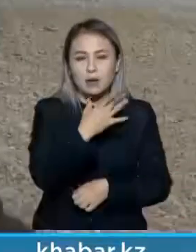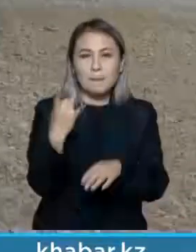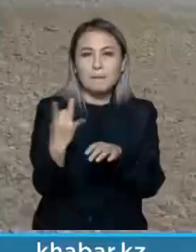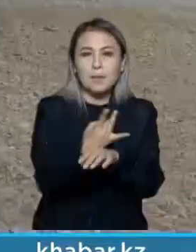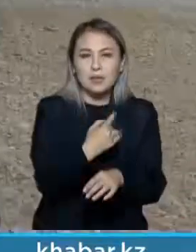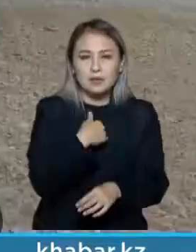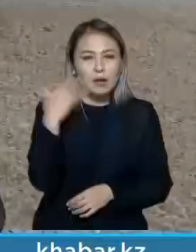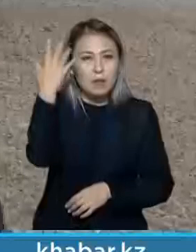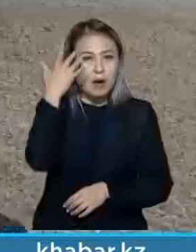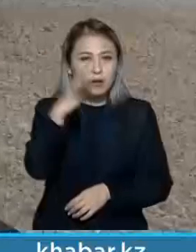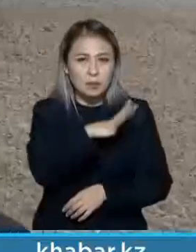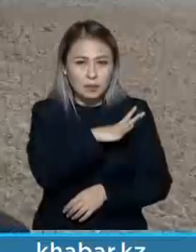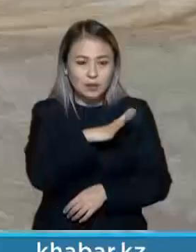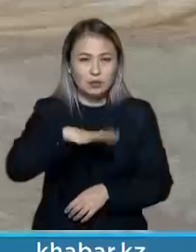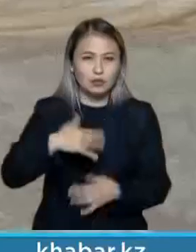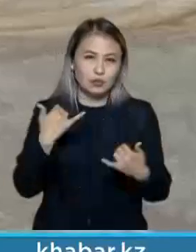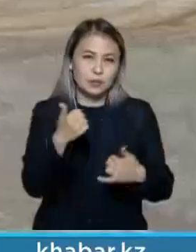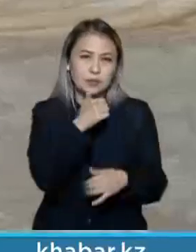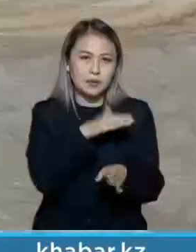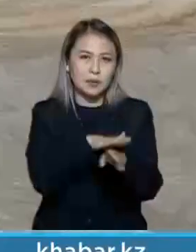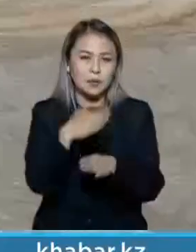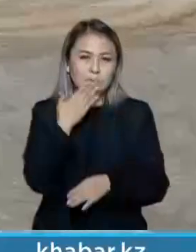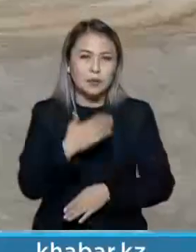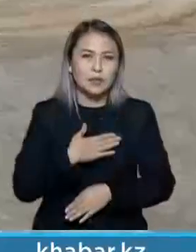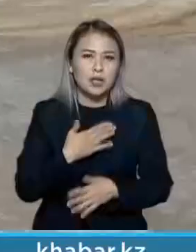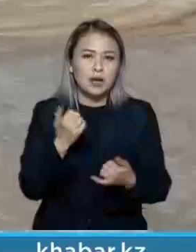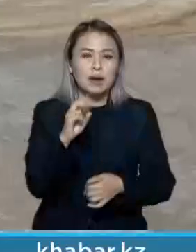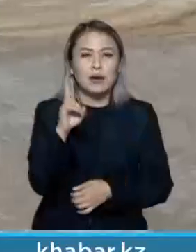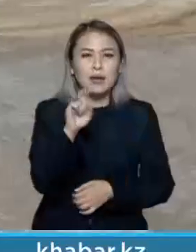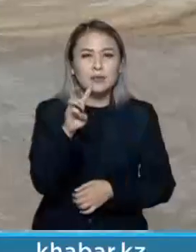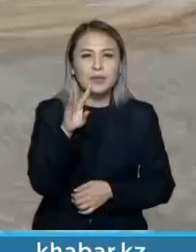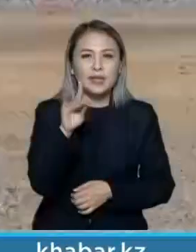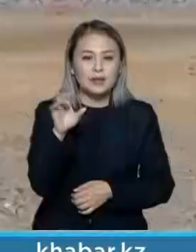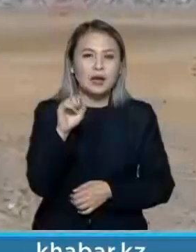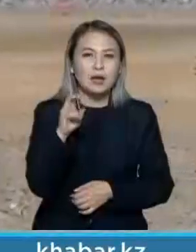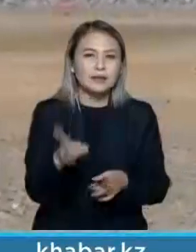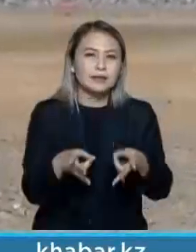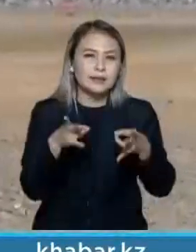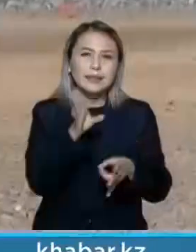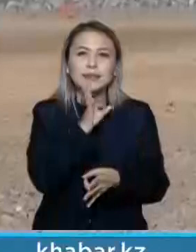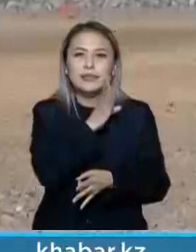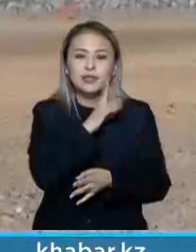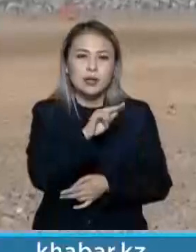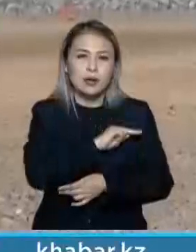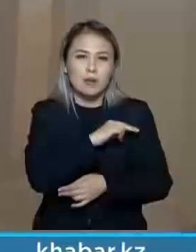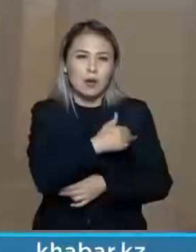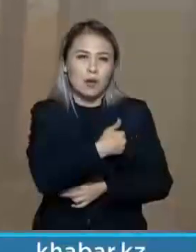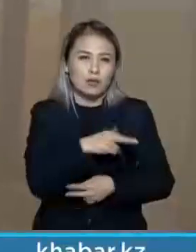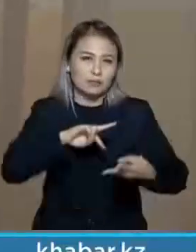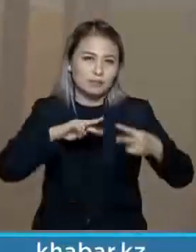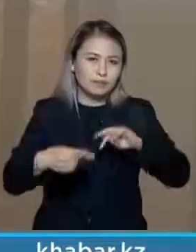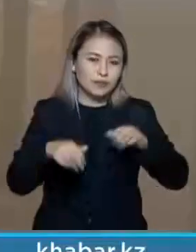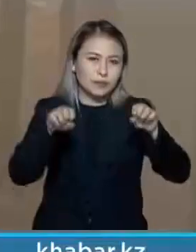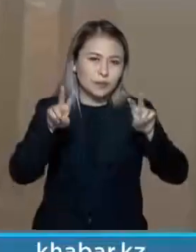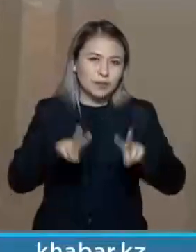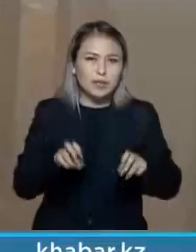бұл менің арманым болатын, ал қазір сүйікті жұмысым. Казминерал Сақтоғай кәсіпорнындағы нәзік жандылар кәсібін ауыстырғысы келсе, олар